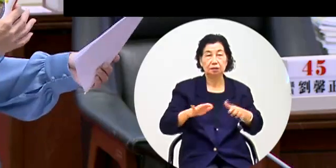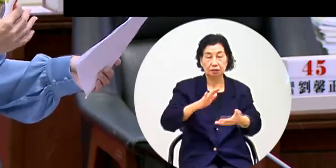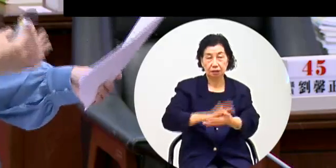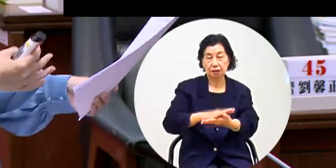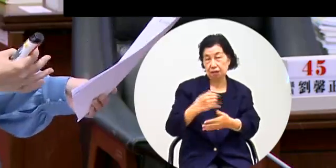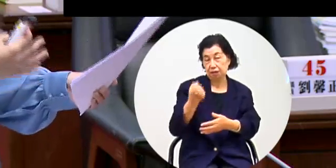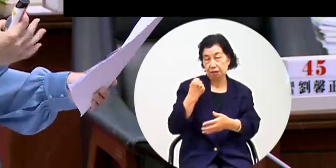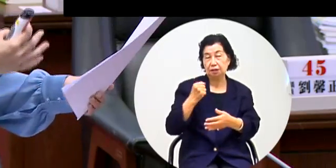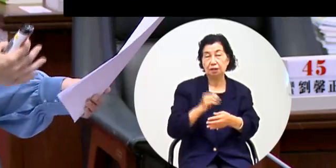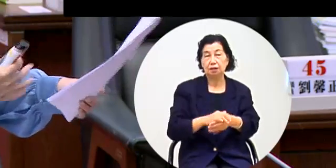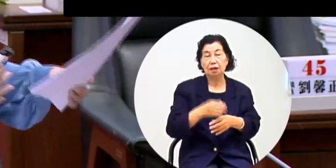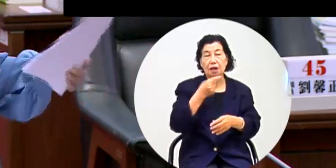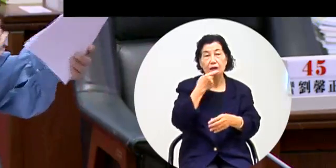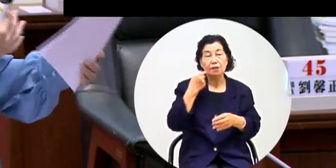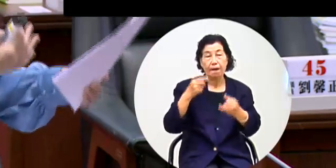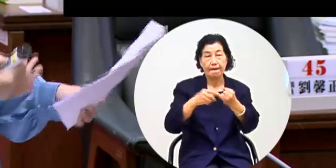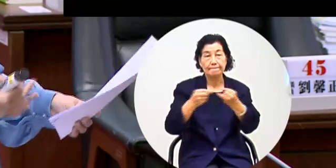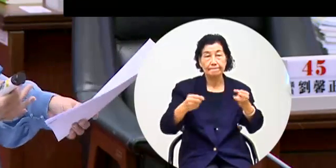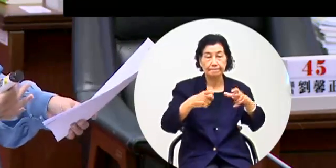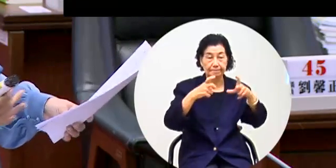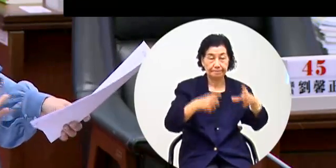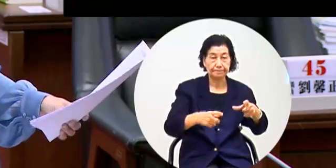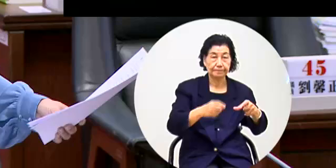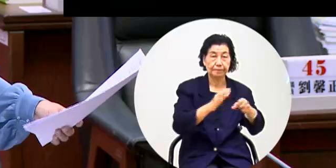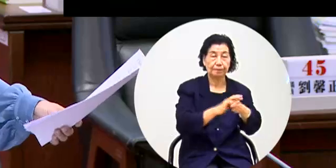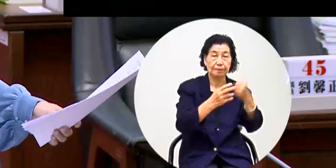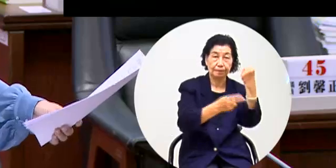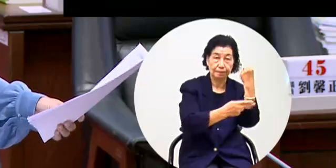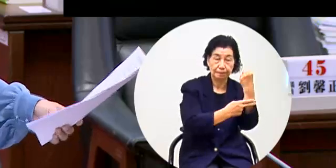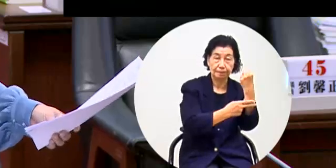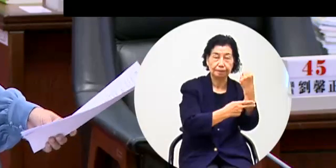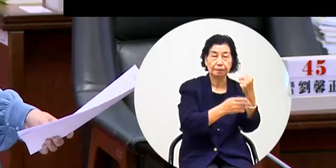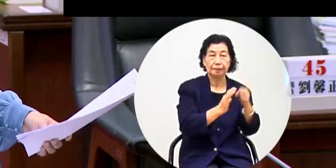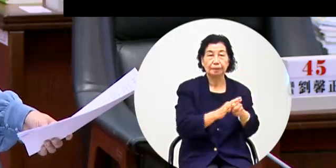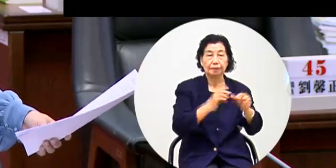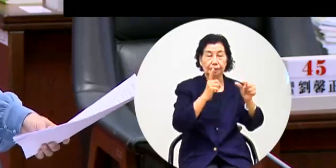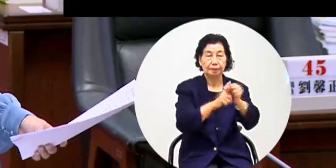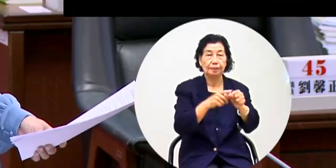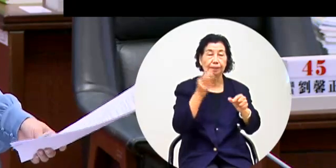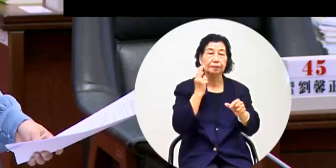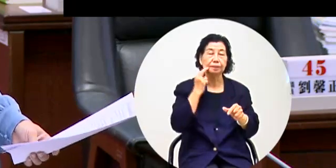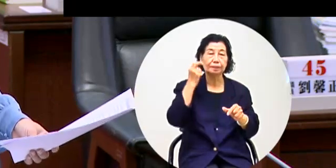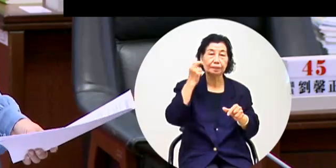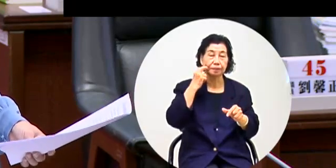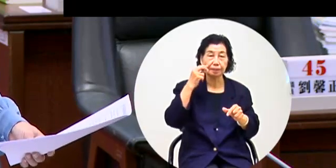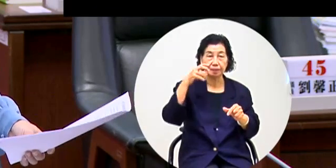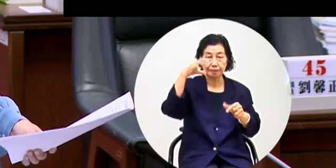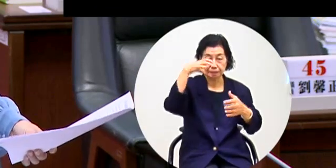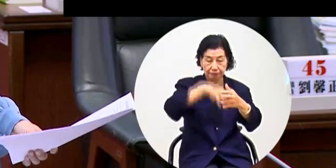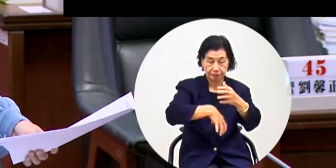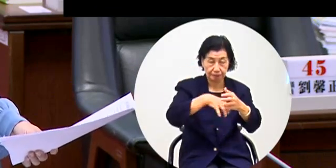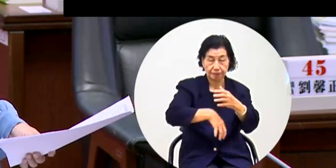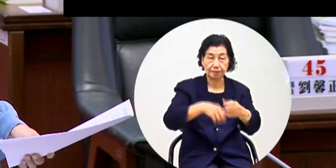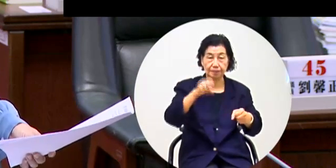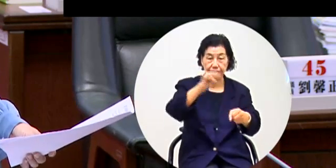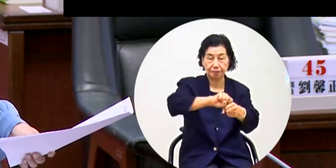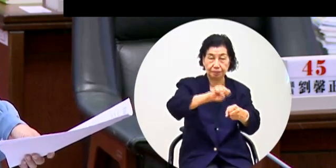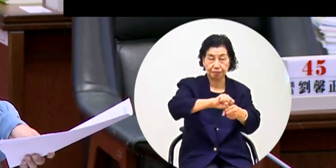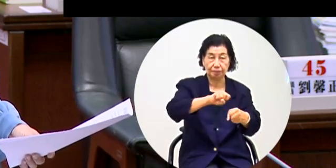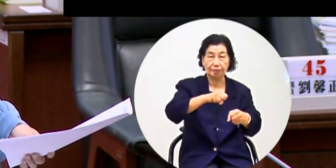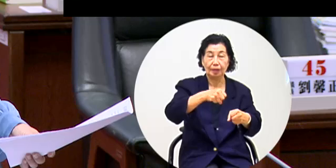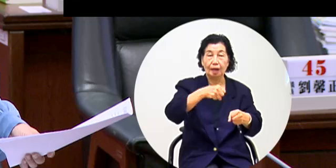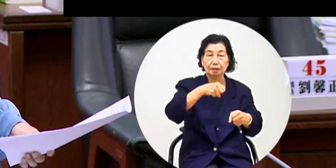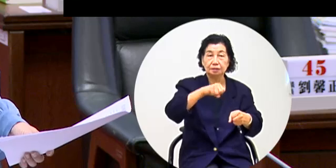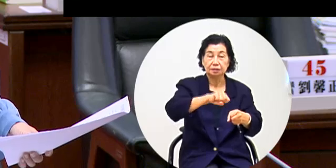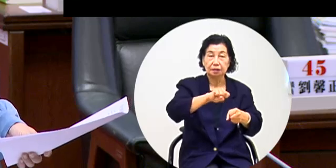这个中钢新出来的社区里面，一增加就是增加300户，而且是透天处的，这要怎么